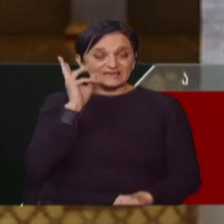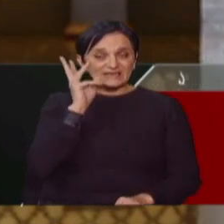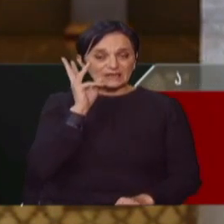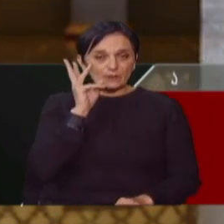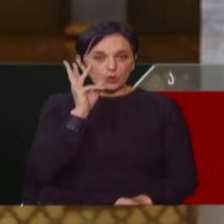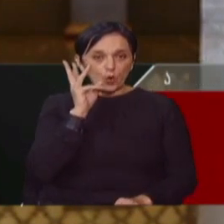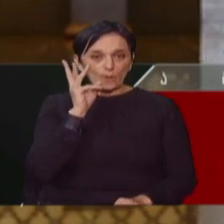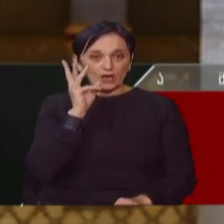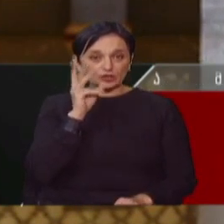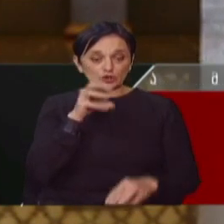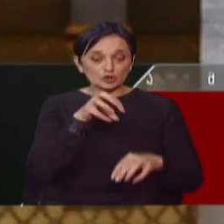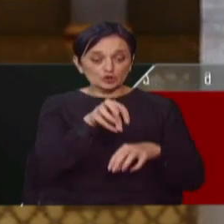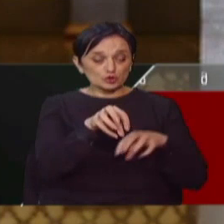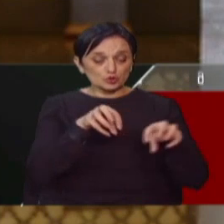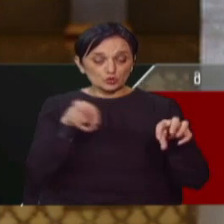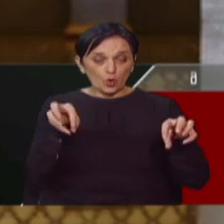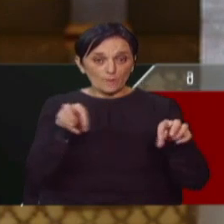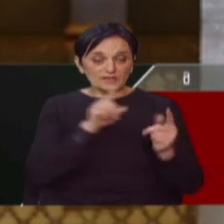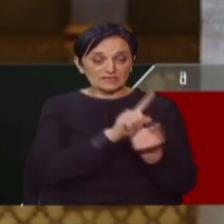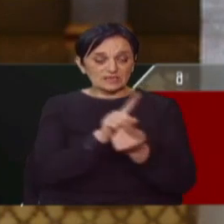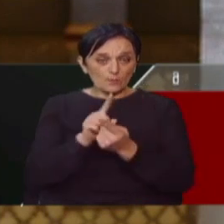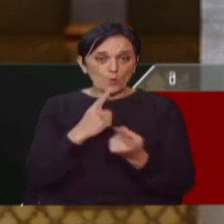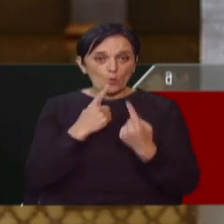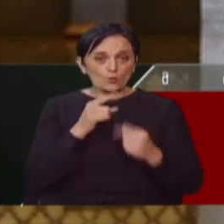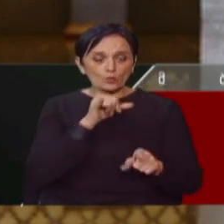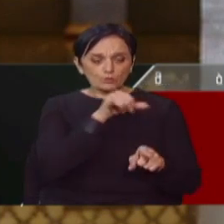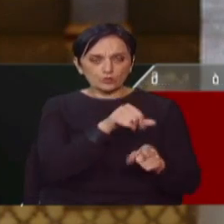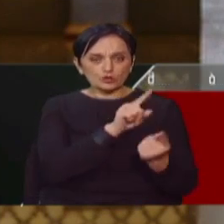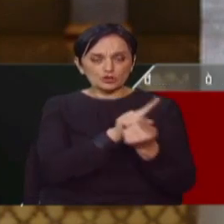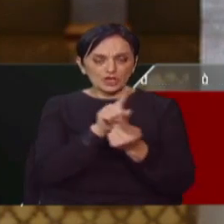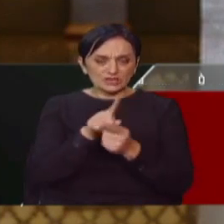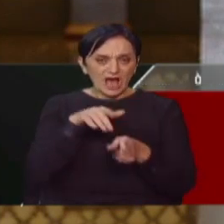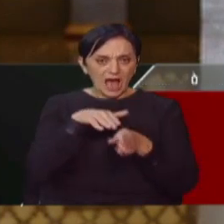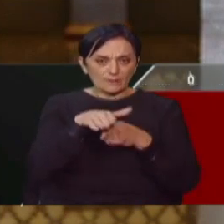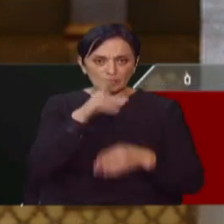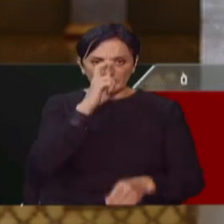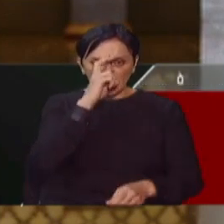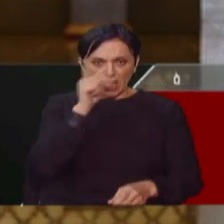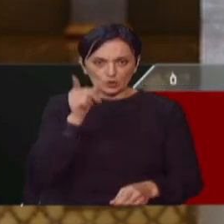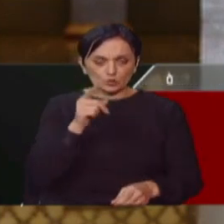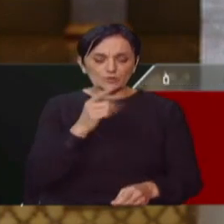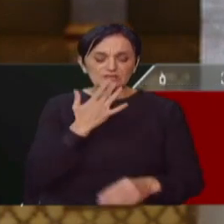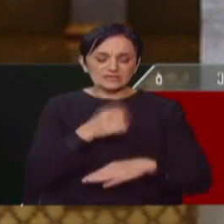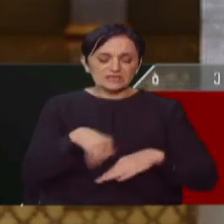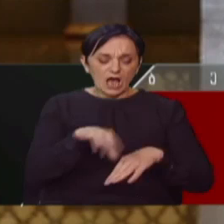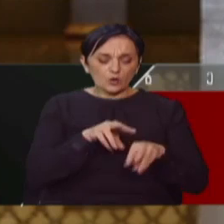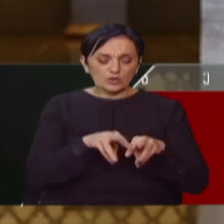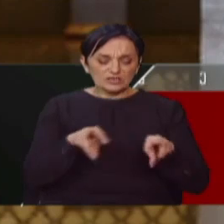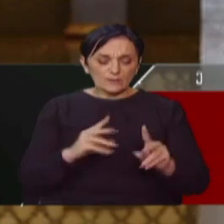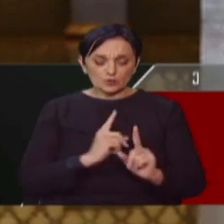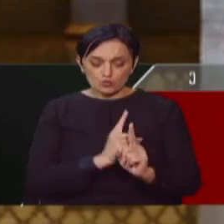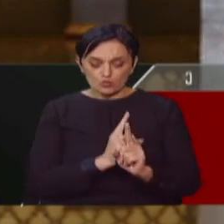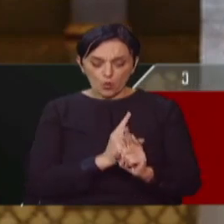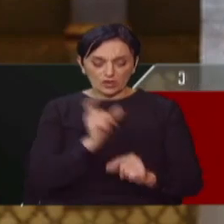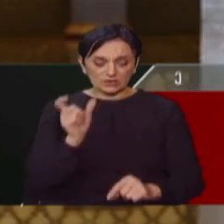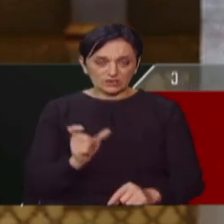დიპლომატიური შტოების წარმომადგენლებთან ესაუბრა, მას ჰქონდა შეხვედრები აღმასრულებელ ხელისუფლებაშიც, საგარეო საქმეთა მინისტრის